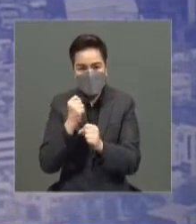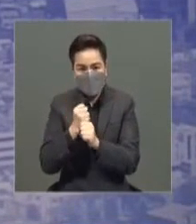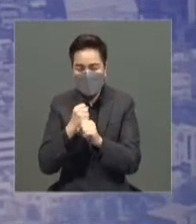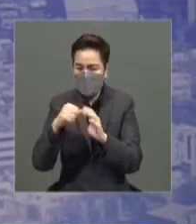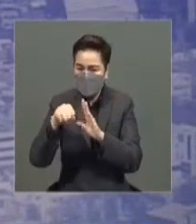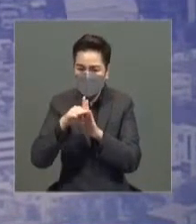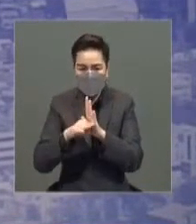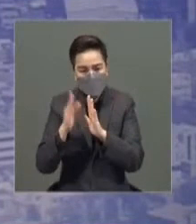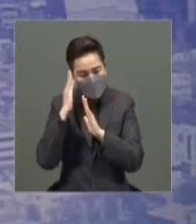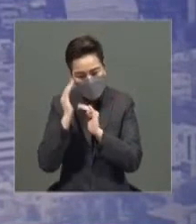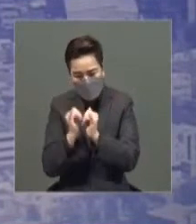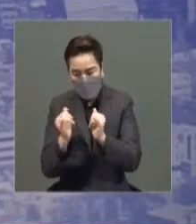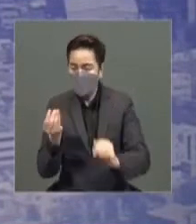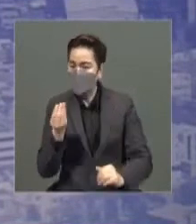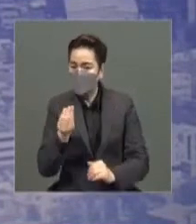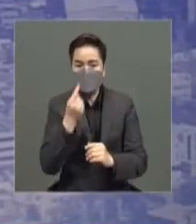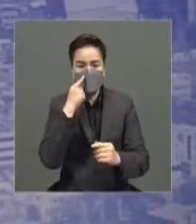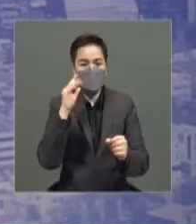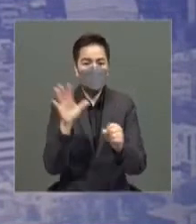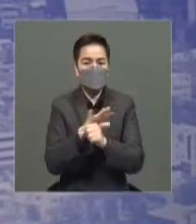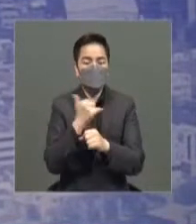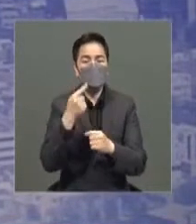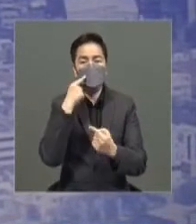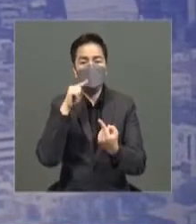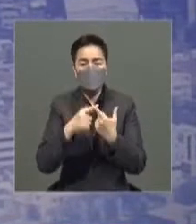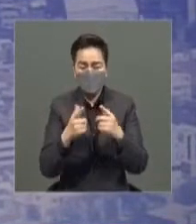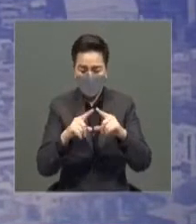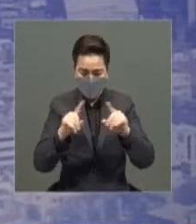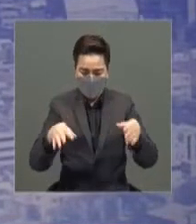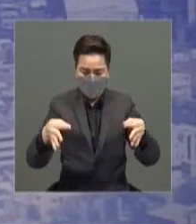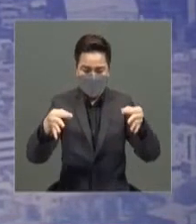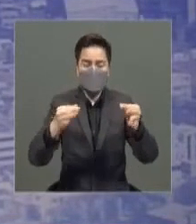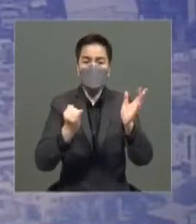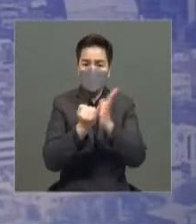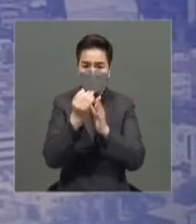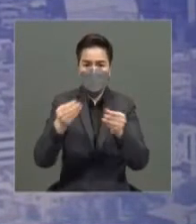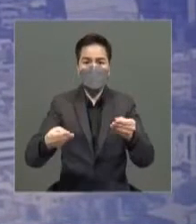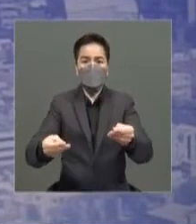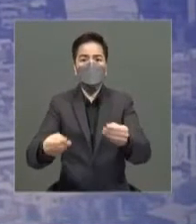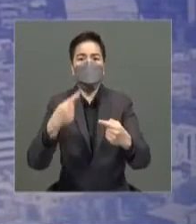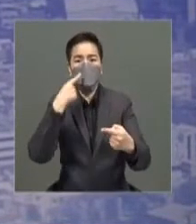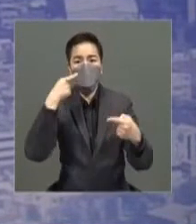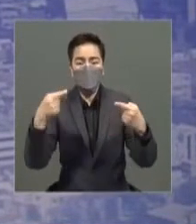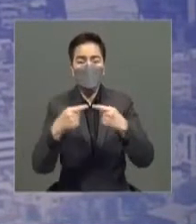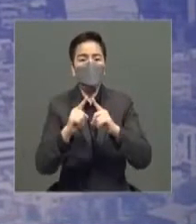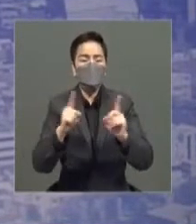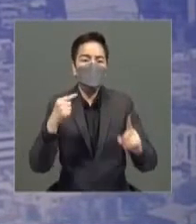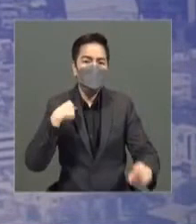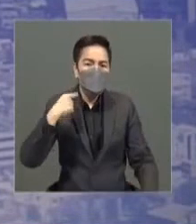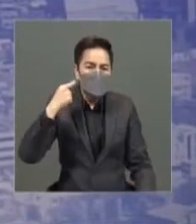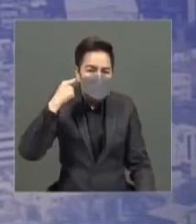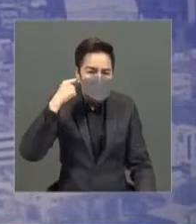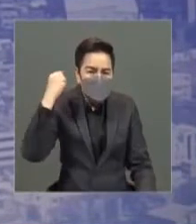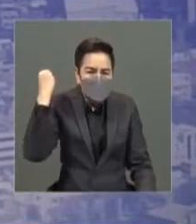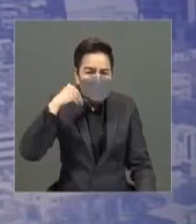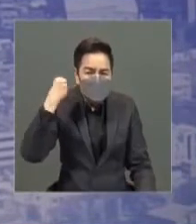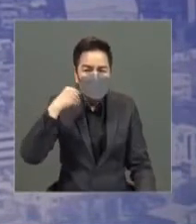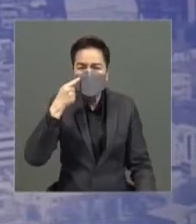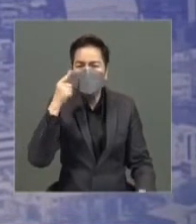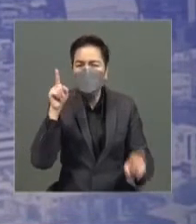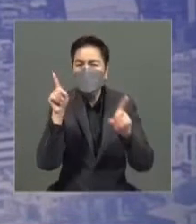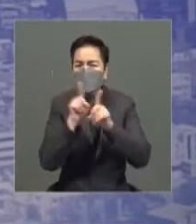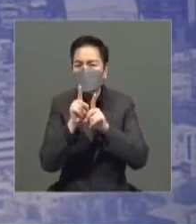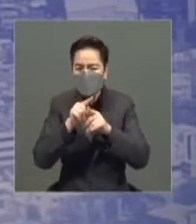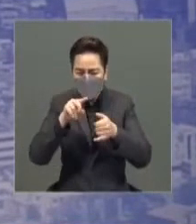บัติการจัดหาเตียงได้ทันทีเพราะว่าผลแลบที่ถือมานั้นถูกต้องแต่เราจะได้ยินบ่อยค่ะว่ามีลักษ